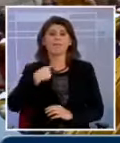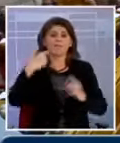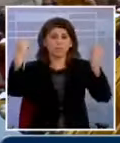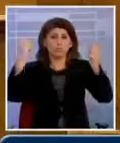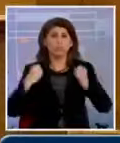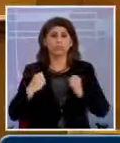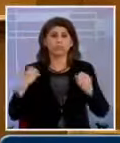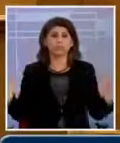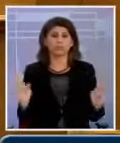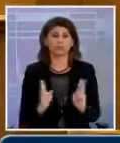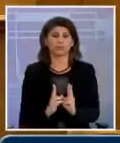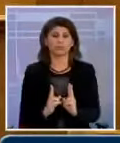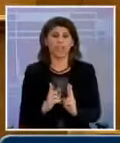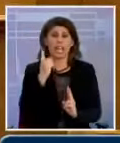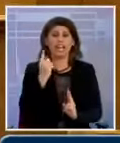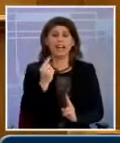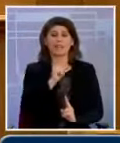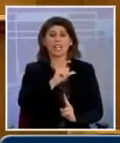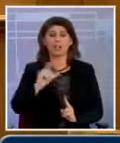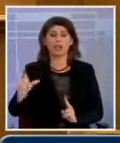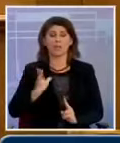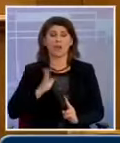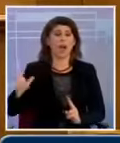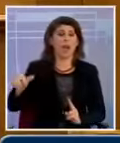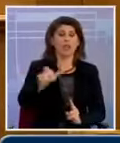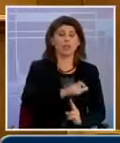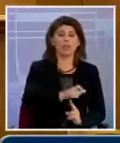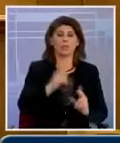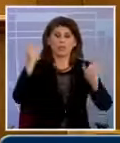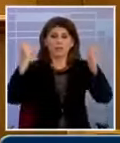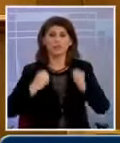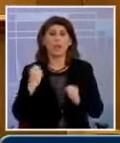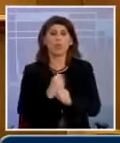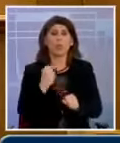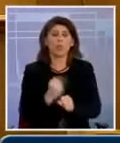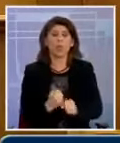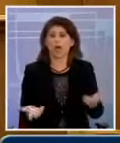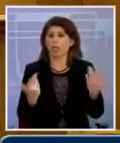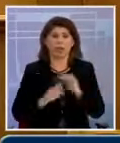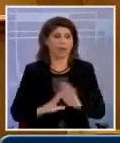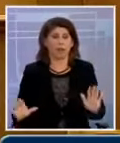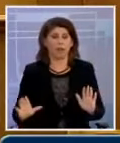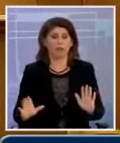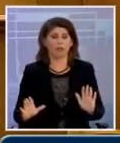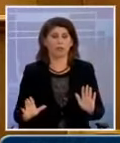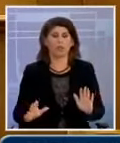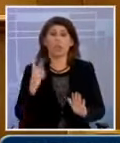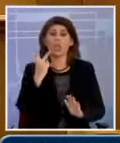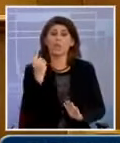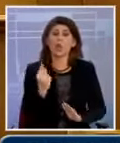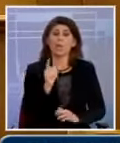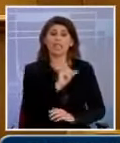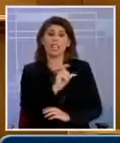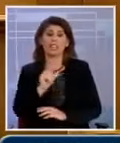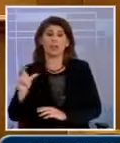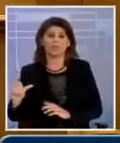Πάνω από 1,5 εκατομμύρια συμπολίτες μας έχασαν τις δουλειές τους, ενώ πάνω από 2,5